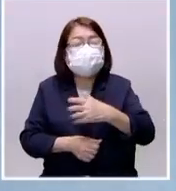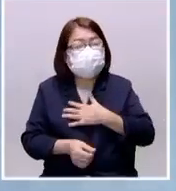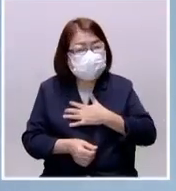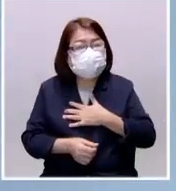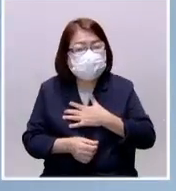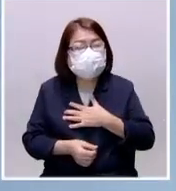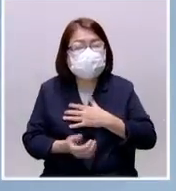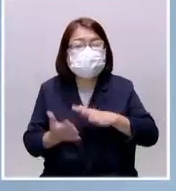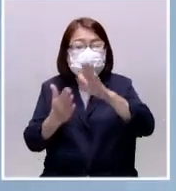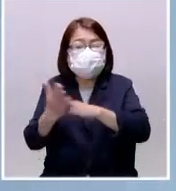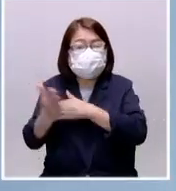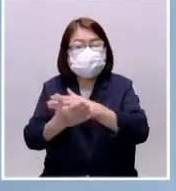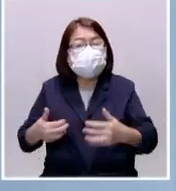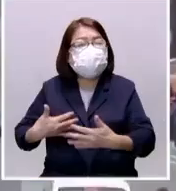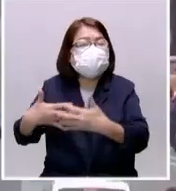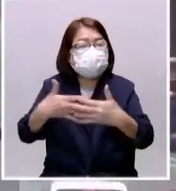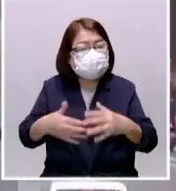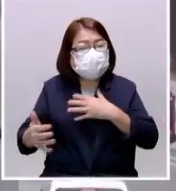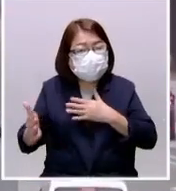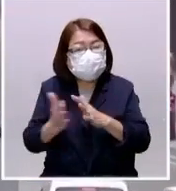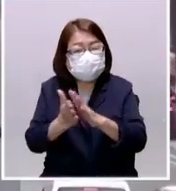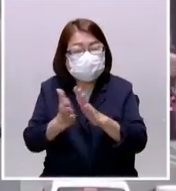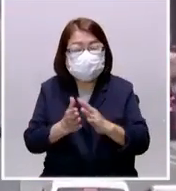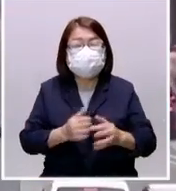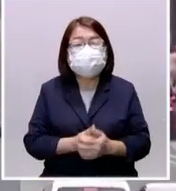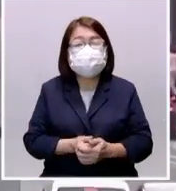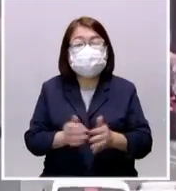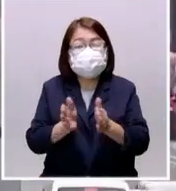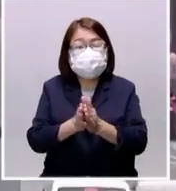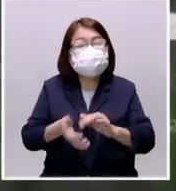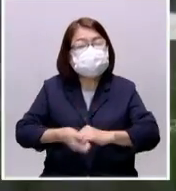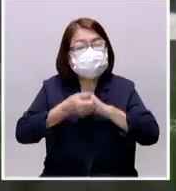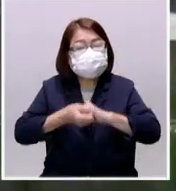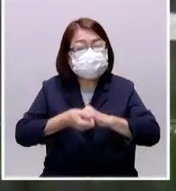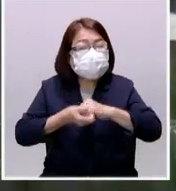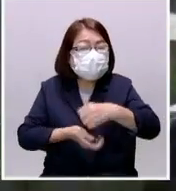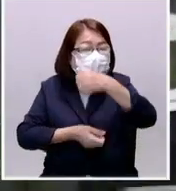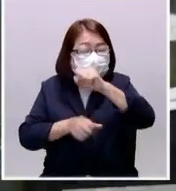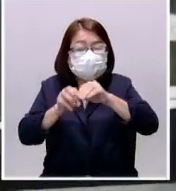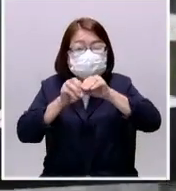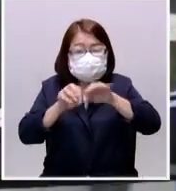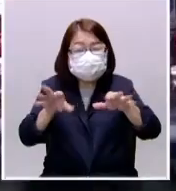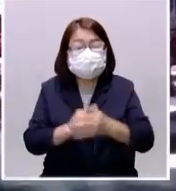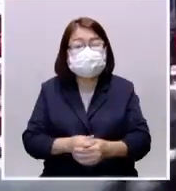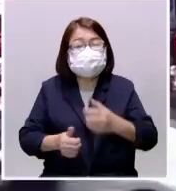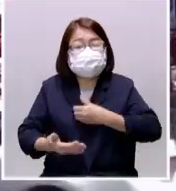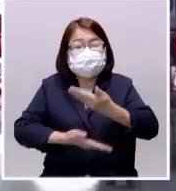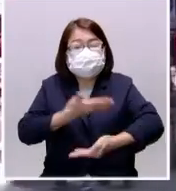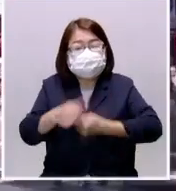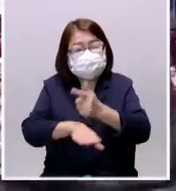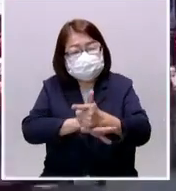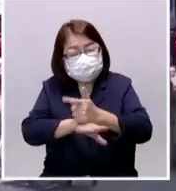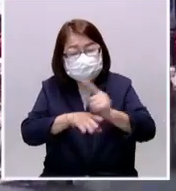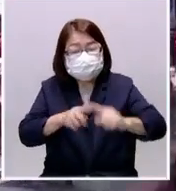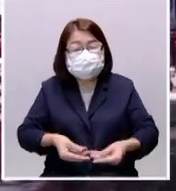าสตร์อินโดแปซิฟิกของสหรัฐยกระดับความสัมพันธ์กับไต้หวันอย่างเปิดเผยและเพิ่มการขายอาวุธให้ไต้หวันด้วย